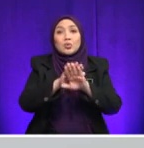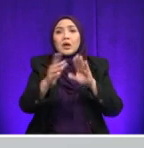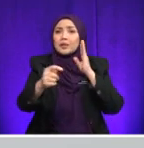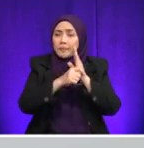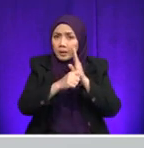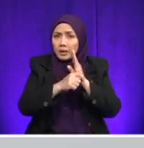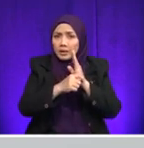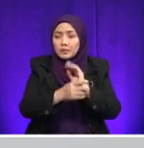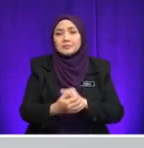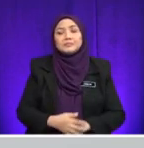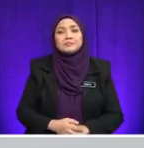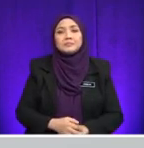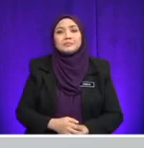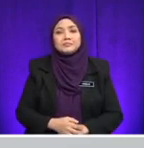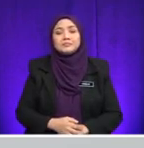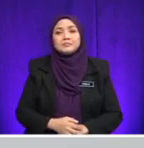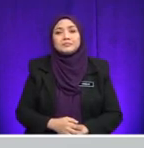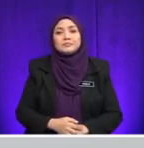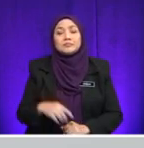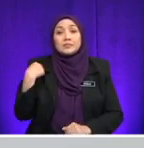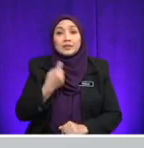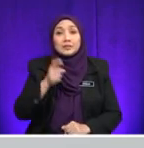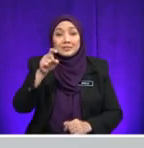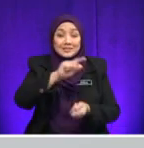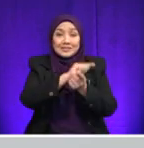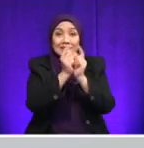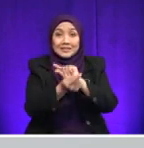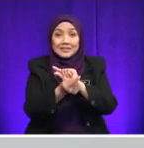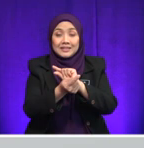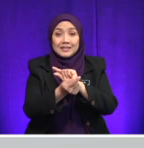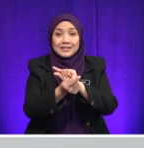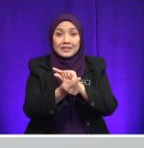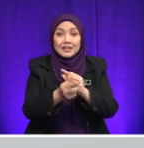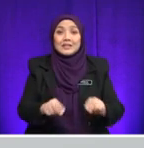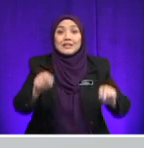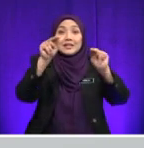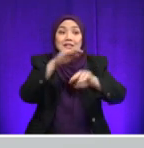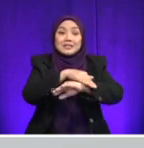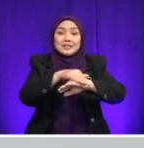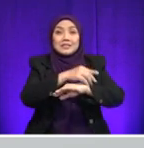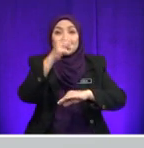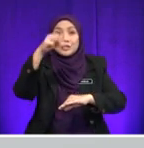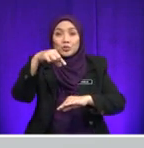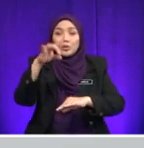QR cosp Oke jadi kita gantikan nilai Sisi Q 18